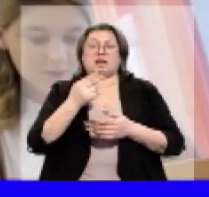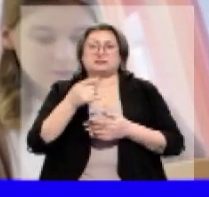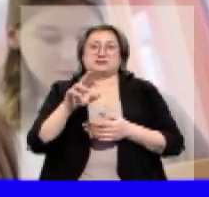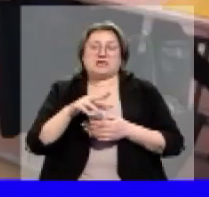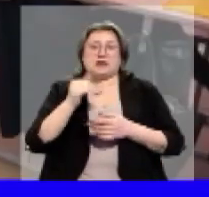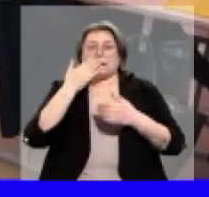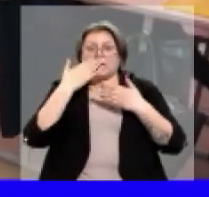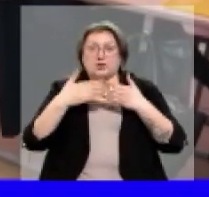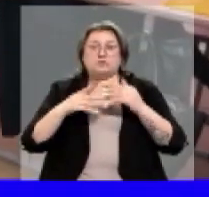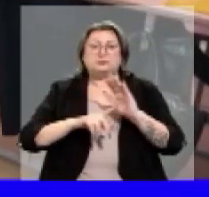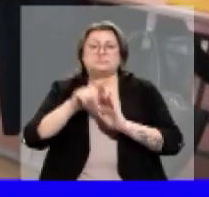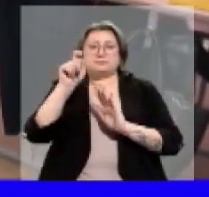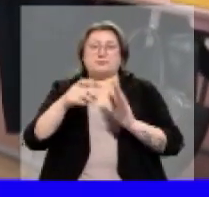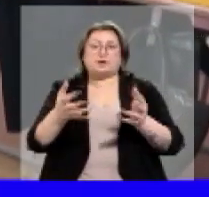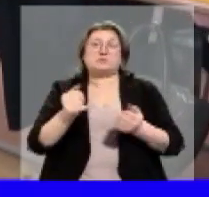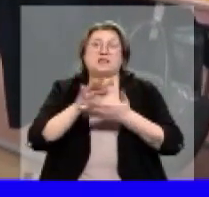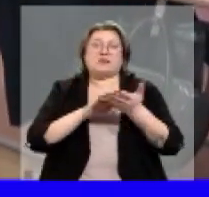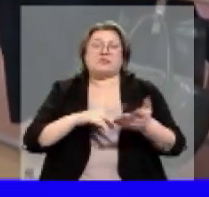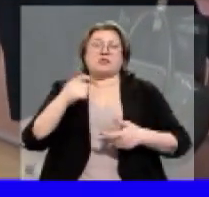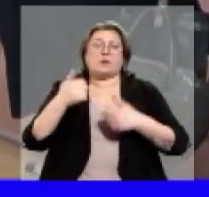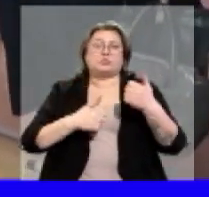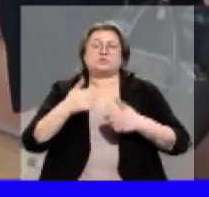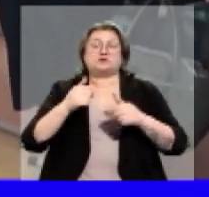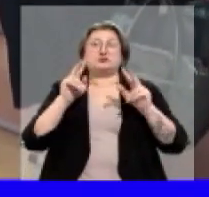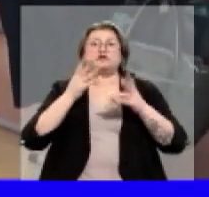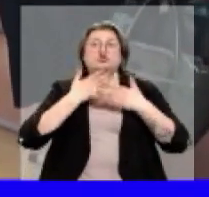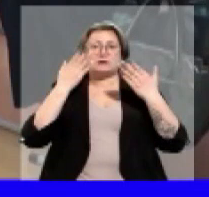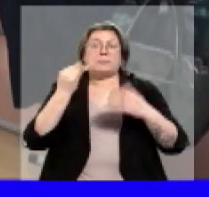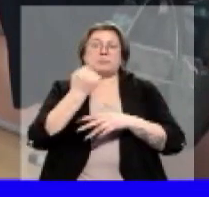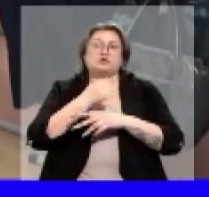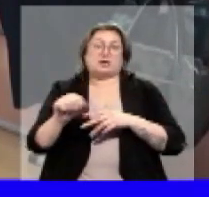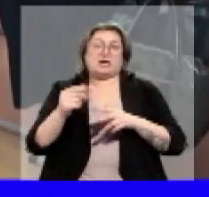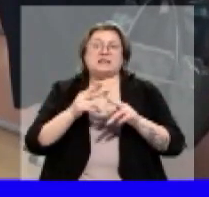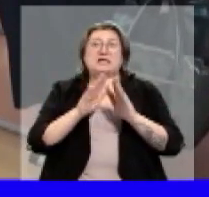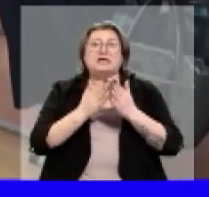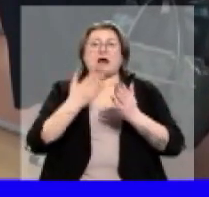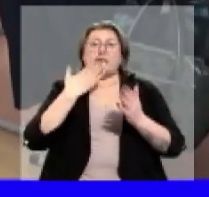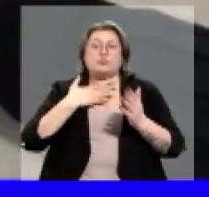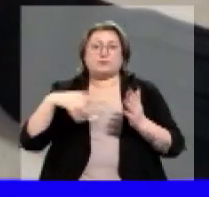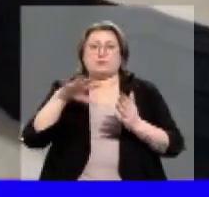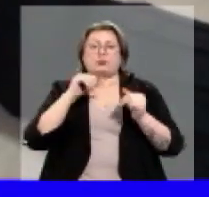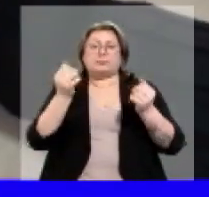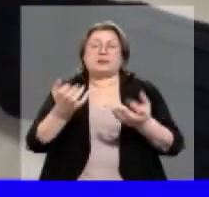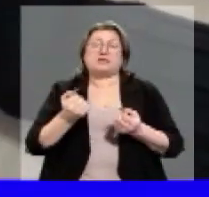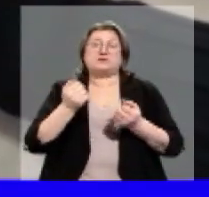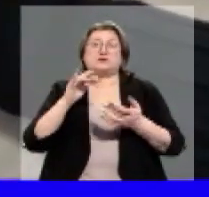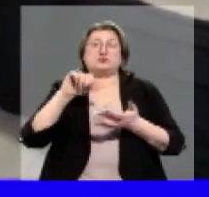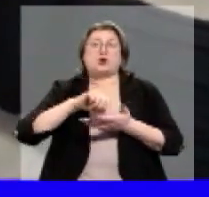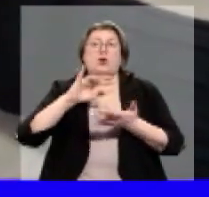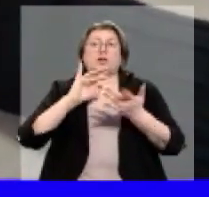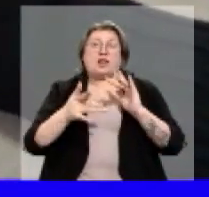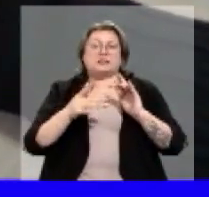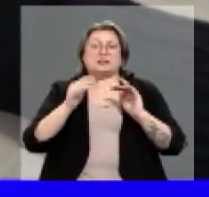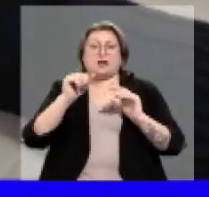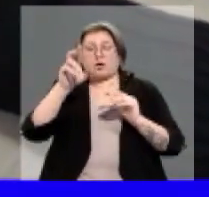нация». Накануне стартовал прием заявок на конкурс «Читай и побеждай», где книголюбы могут принять участие в онлайн-формате